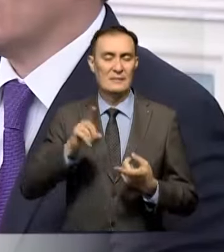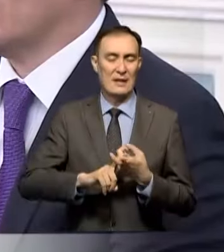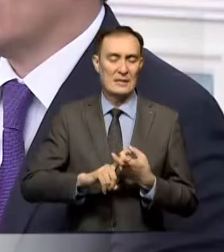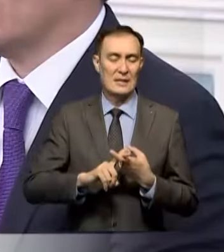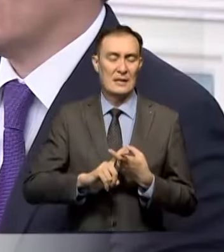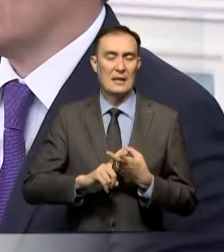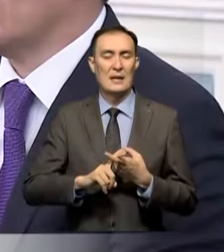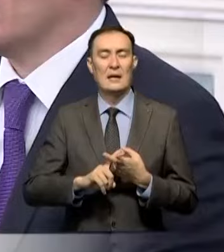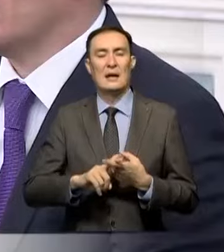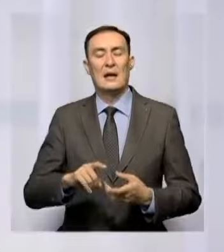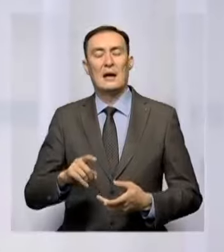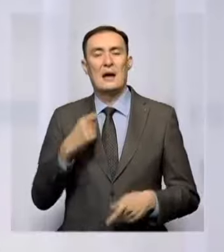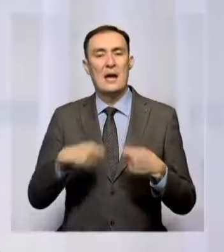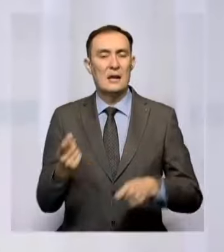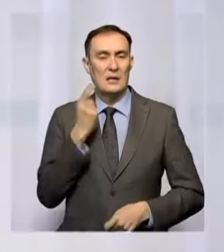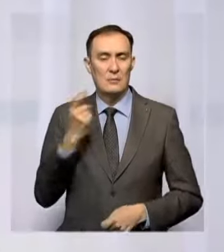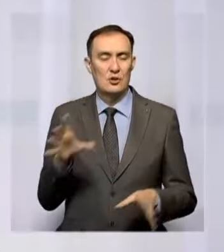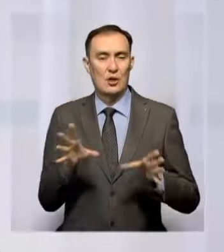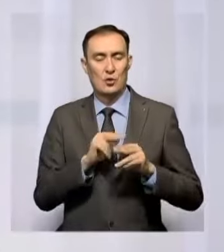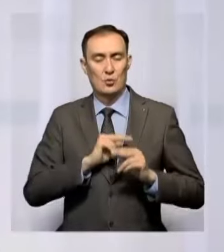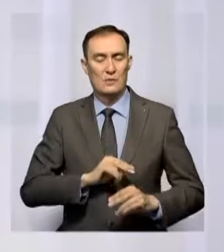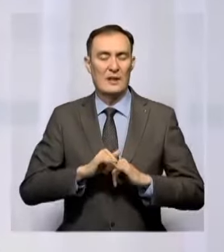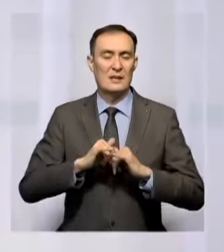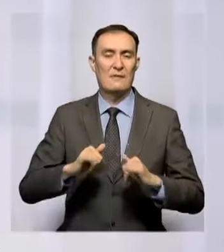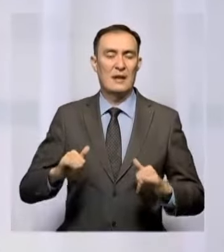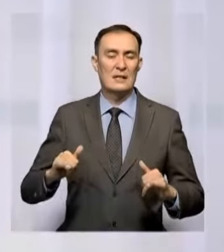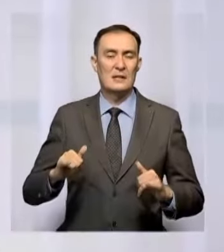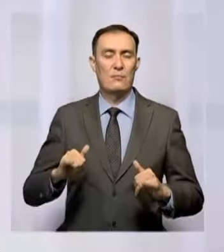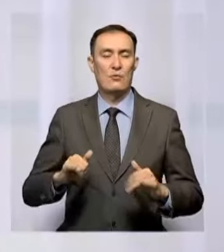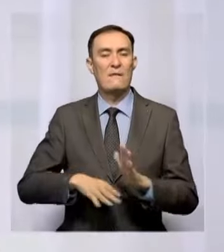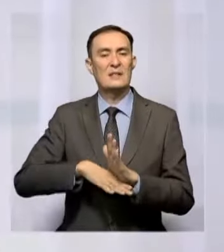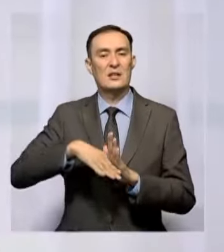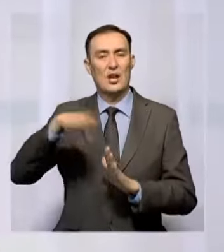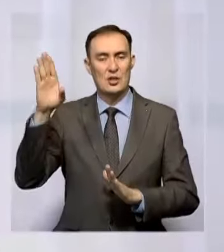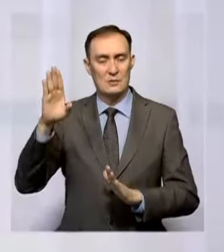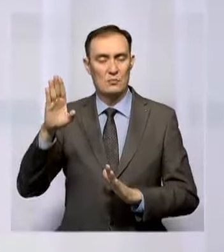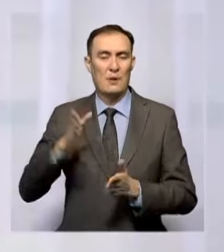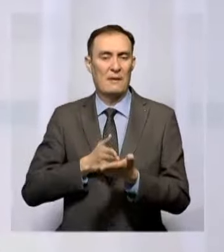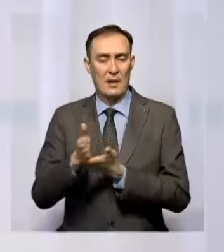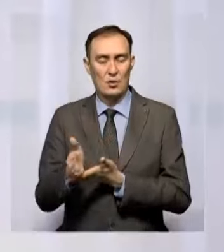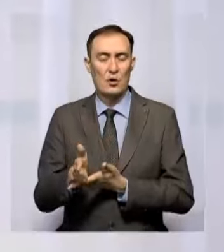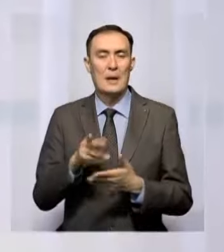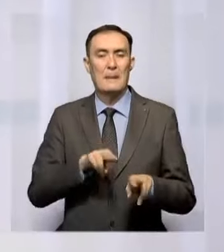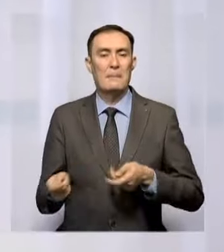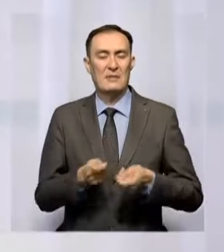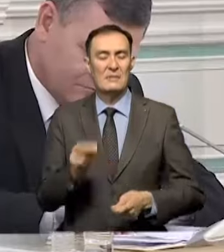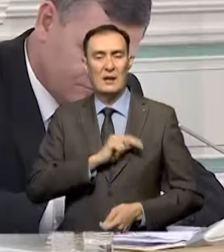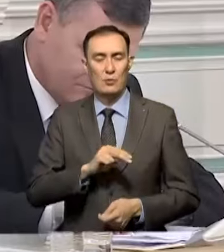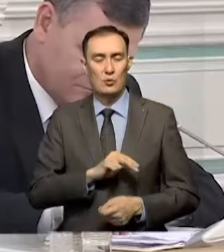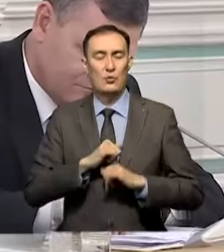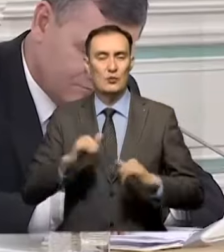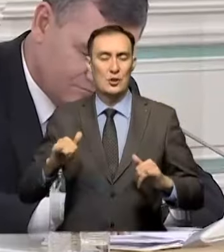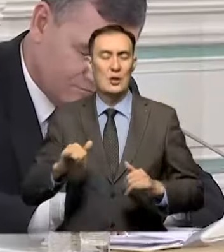я уже сказал, экономическое сотрудничество развивается по восходящей линии. Правительство работает над доведением